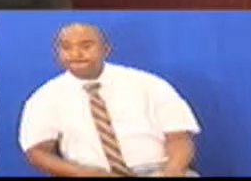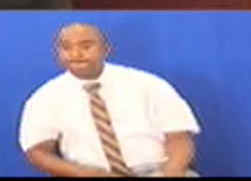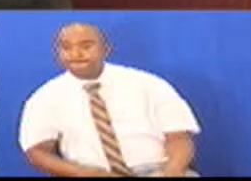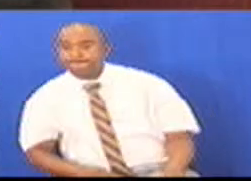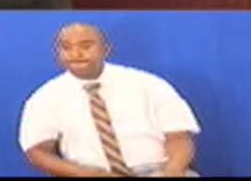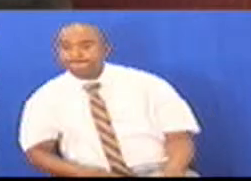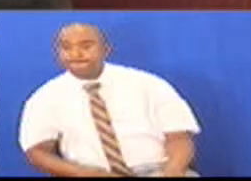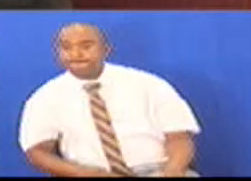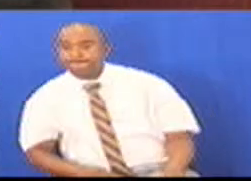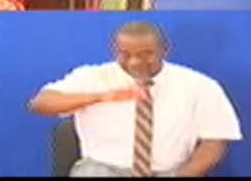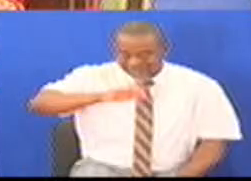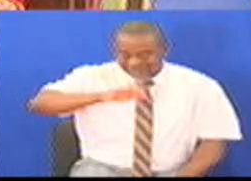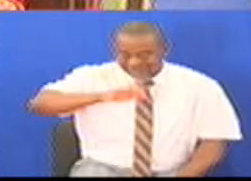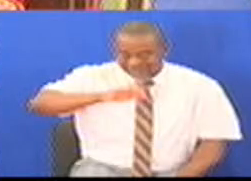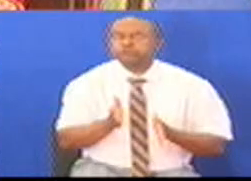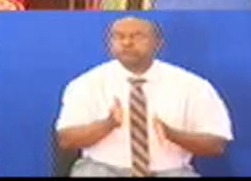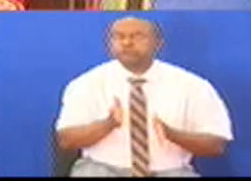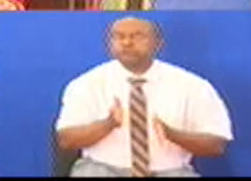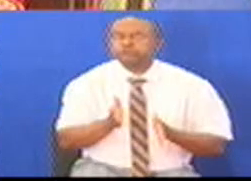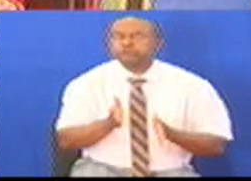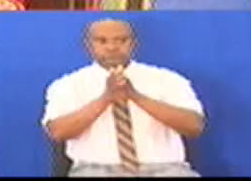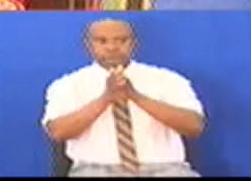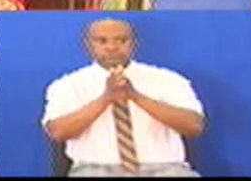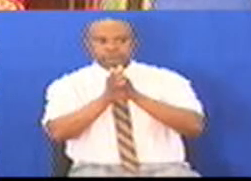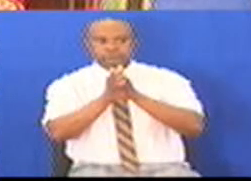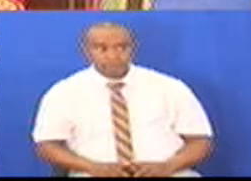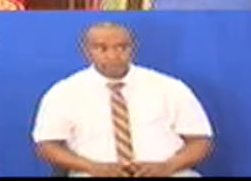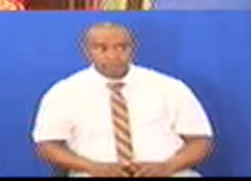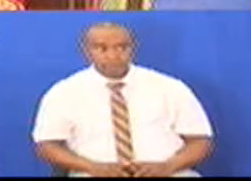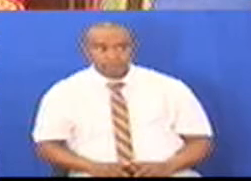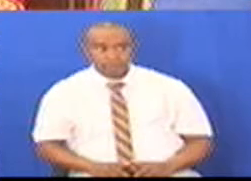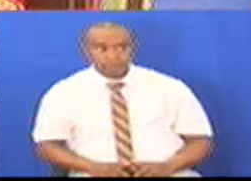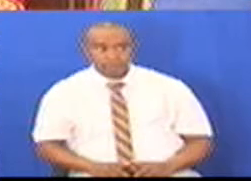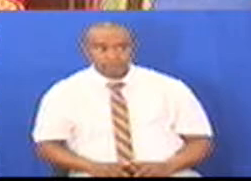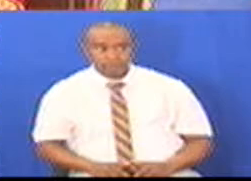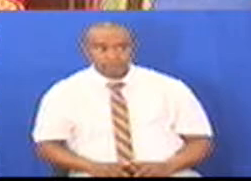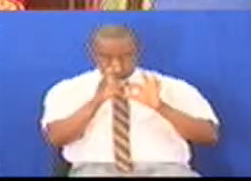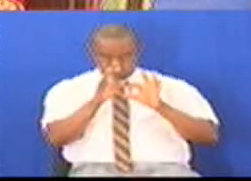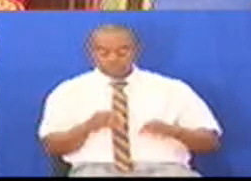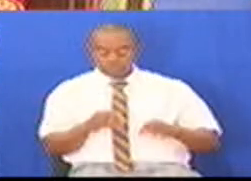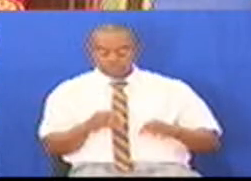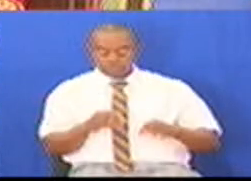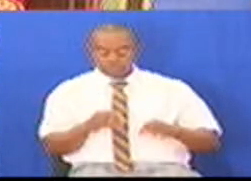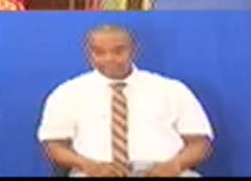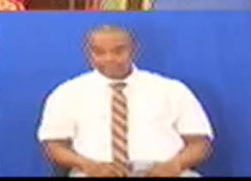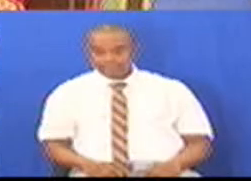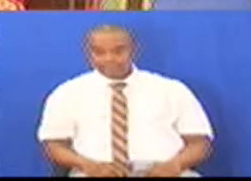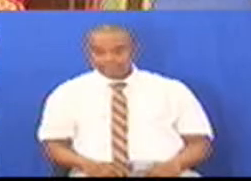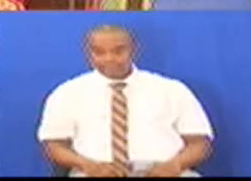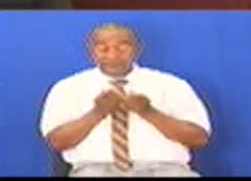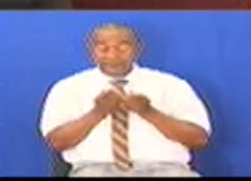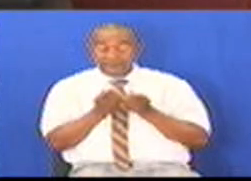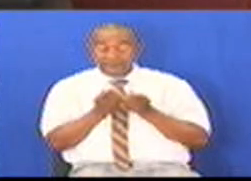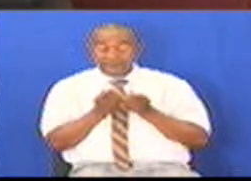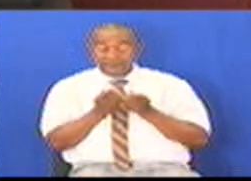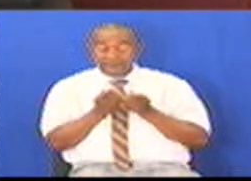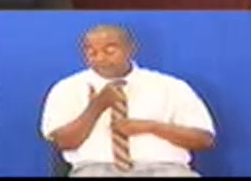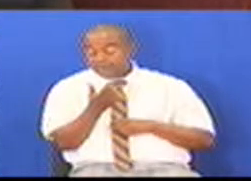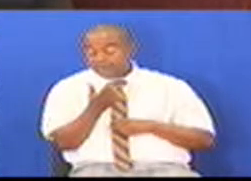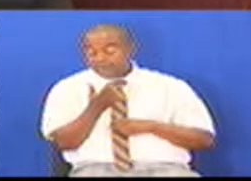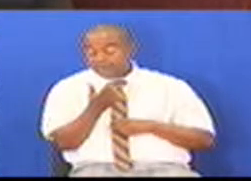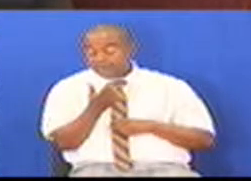Niwapongeze sana sana na kuwashukuruni sana kwa kazi nzuri ambayo mmefanya, lakini pia waziri wa fedha na wasaidizi wake